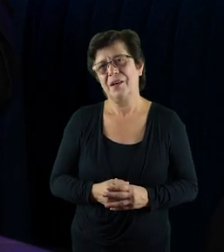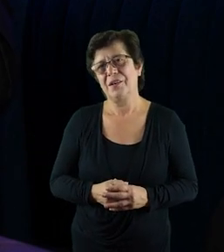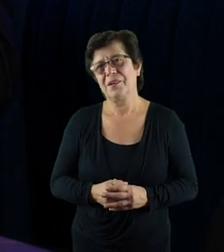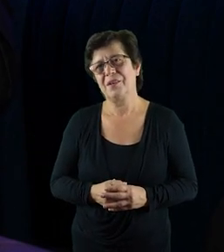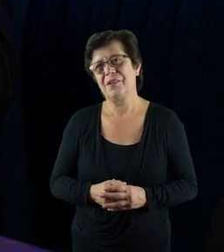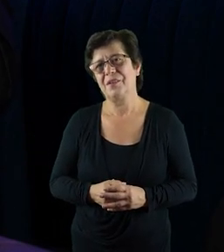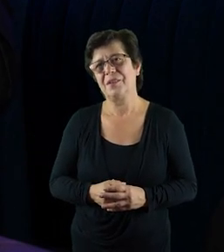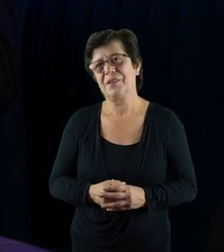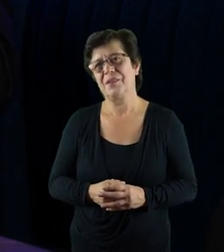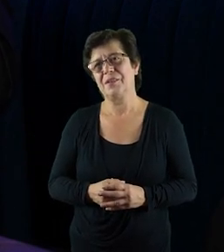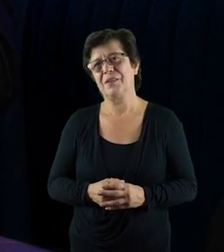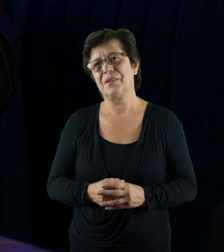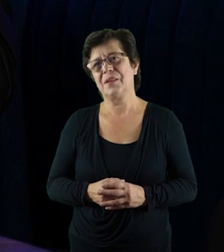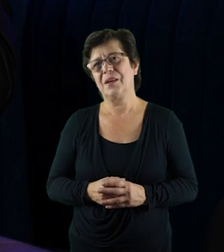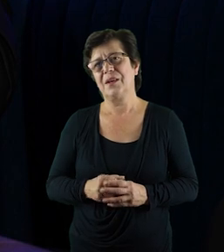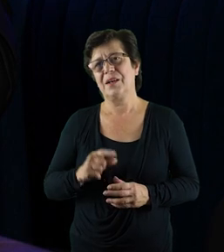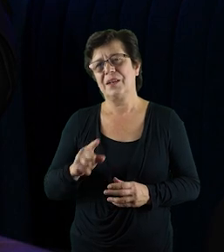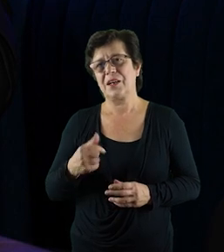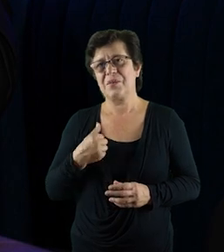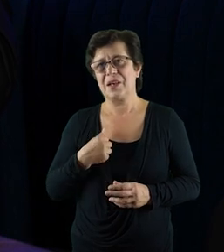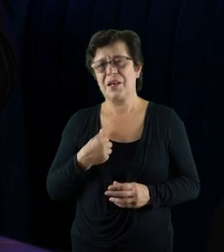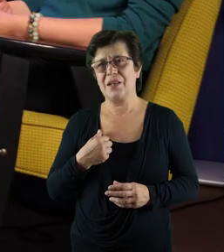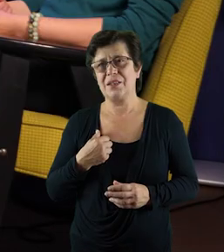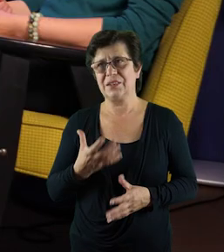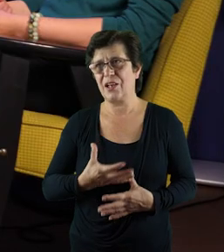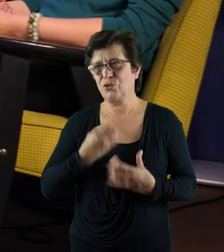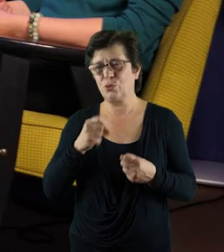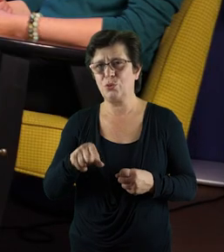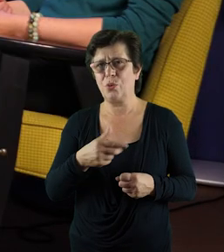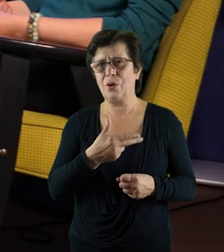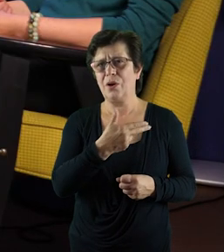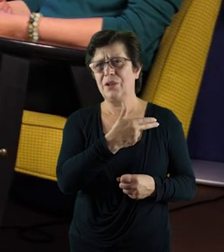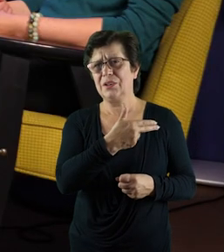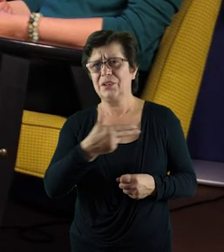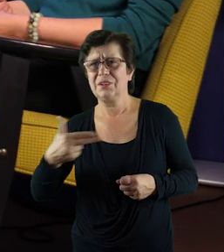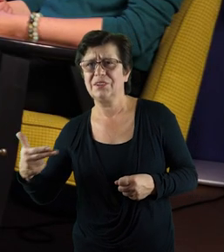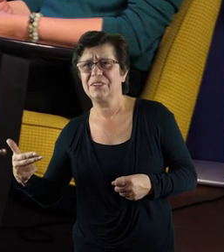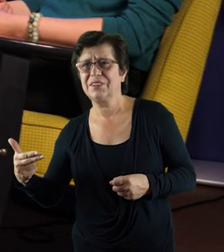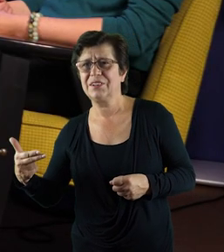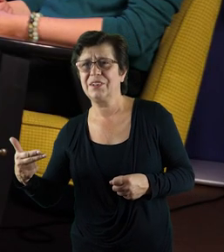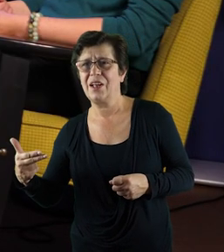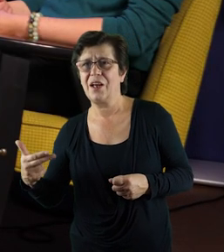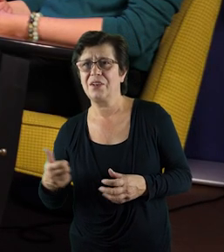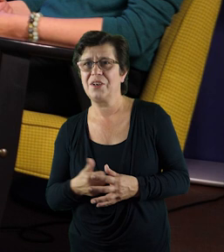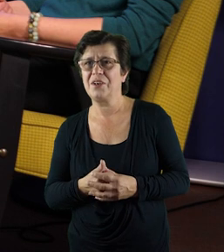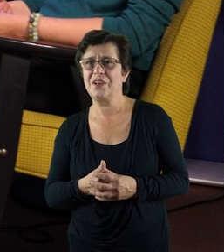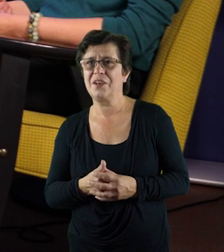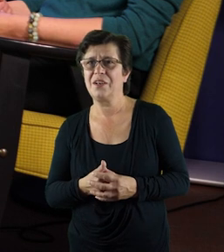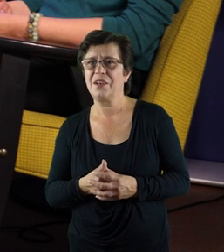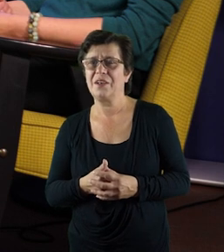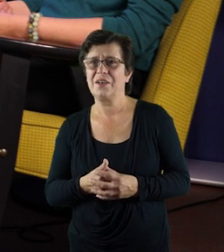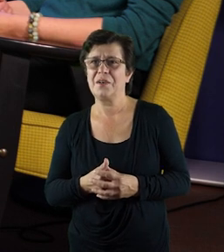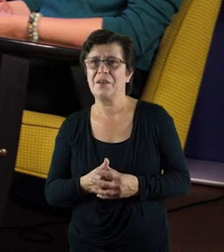szalenie jakoś tak zaskoczyło takie zdanie, bo on był człowiekiem pełnym entuzjazmu.